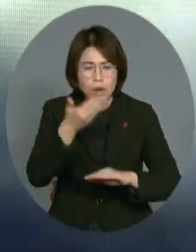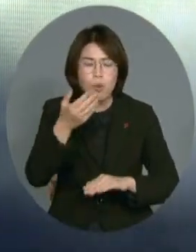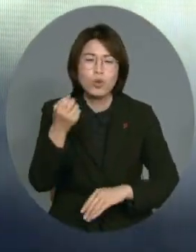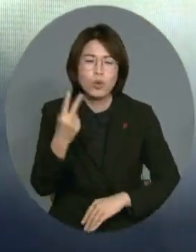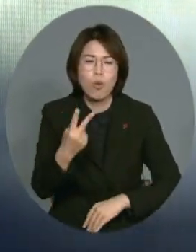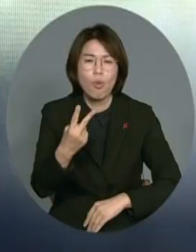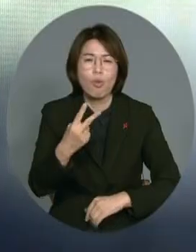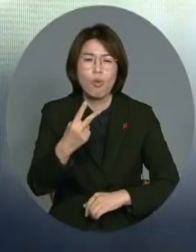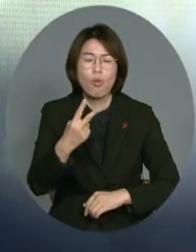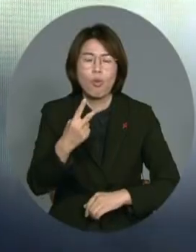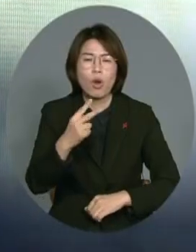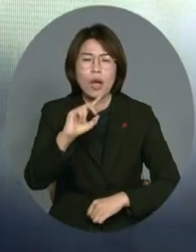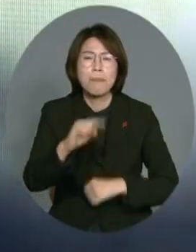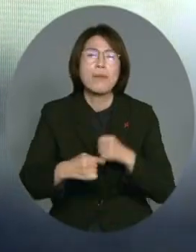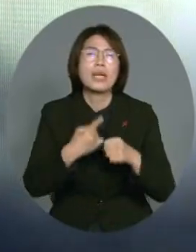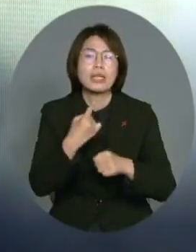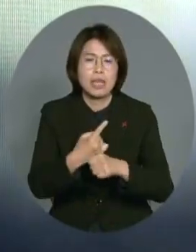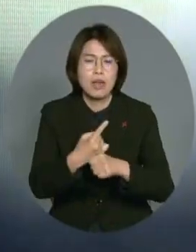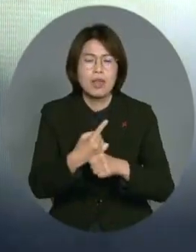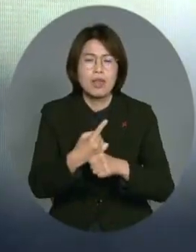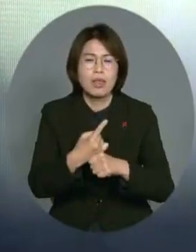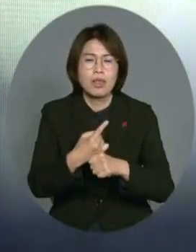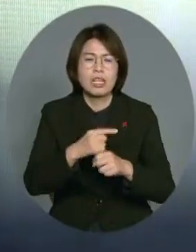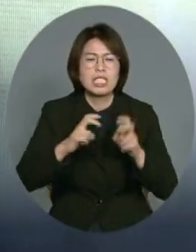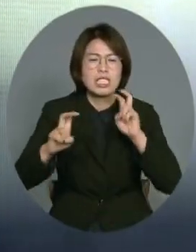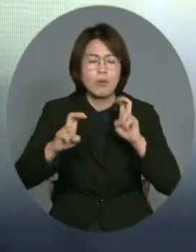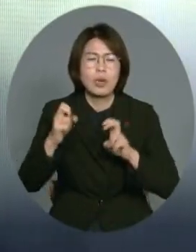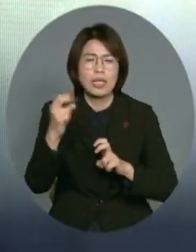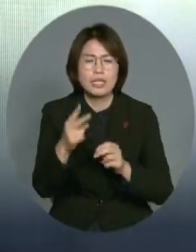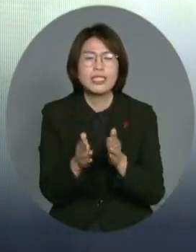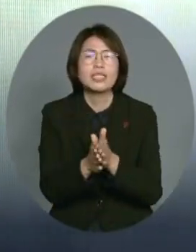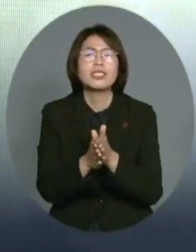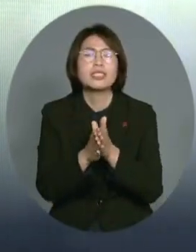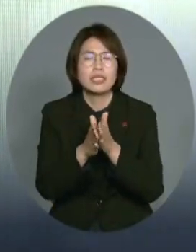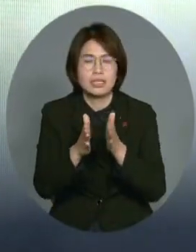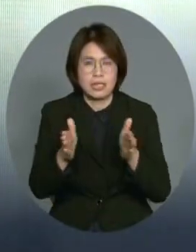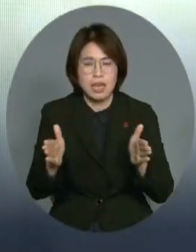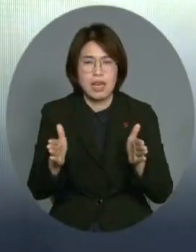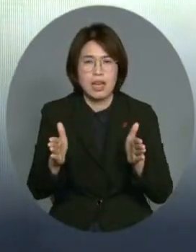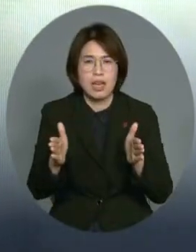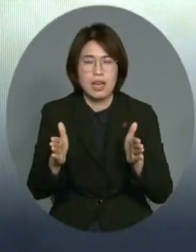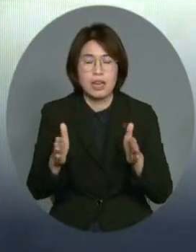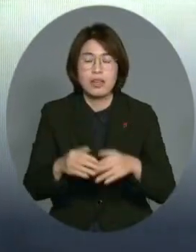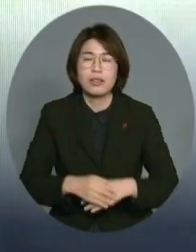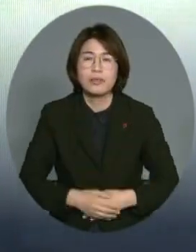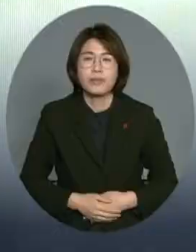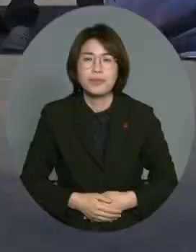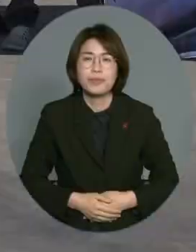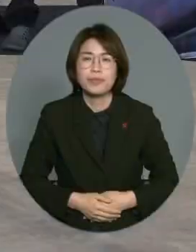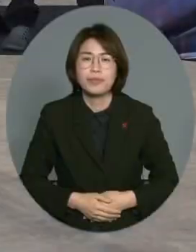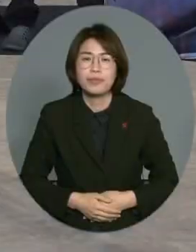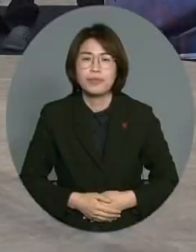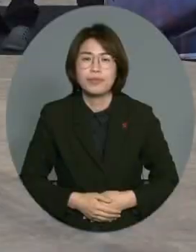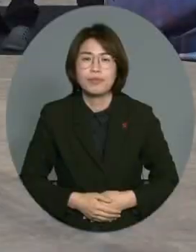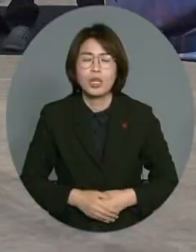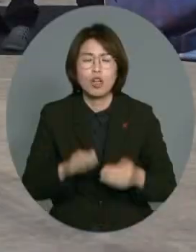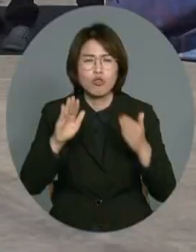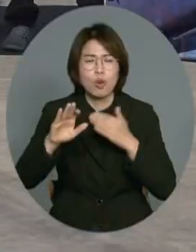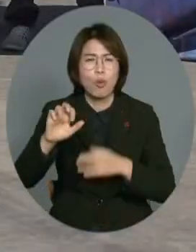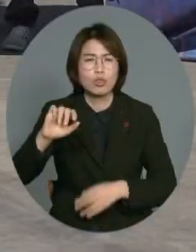명실상부한 백년기업으로 다시 태어나는 첫 출발이 될 것입니다 이후